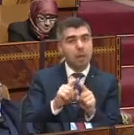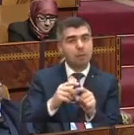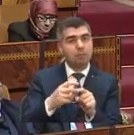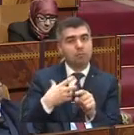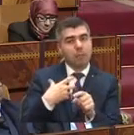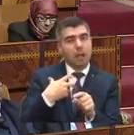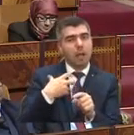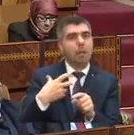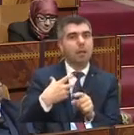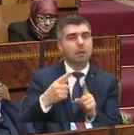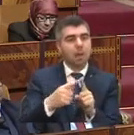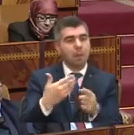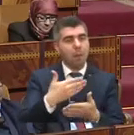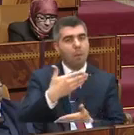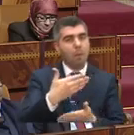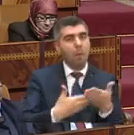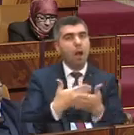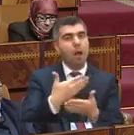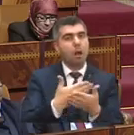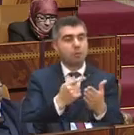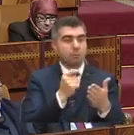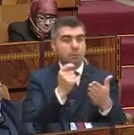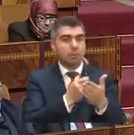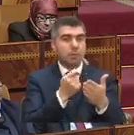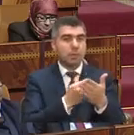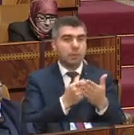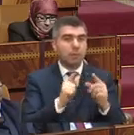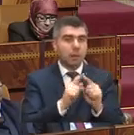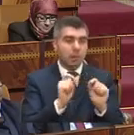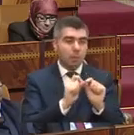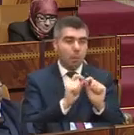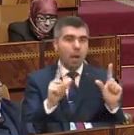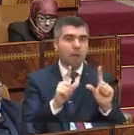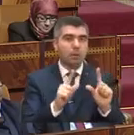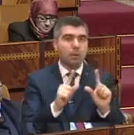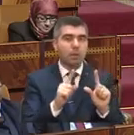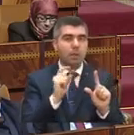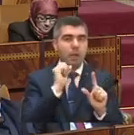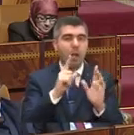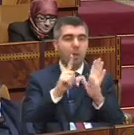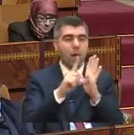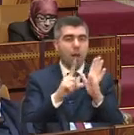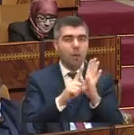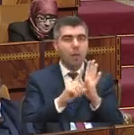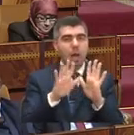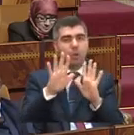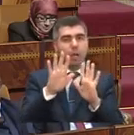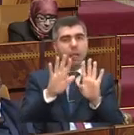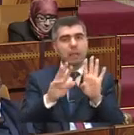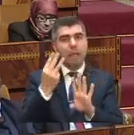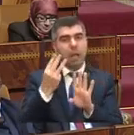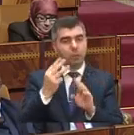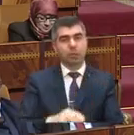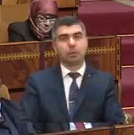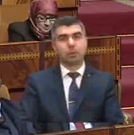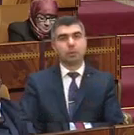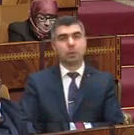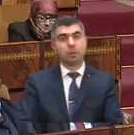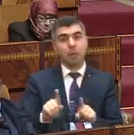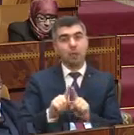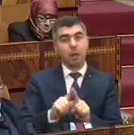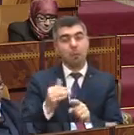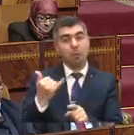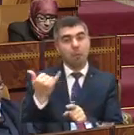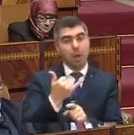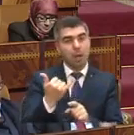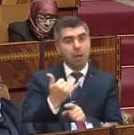حسب دفتر التحملات، وخصوصا كما هو مبين في المادة 10 والمادة 13، وبذلك لا بد من بديل